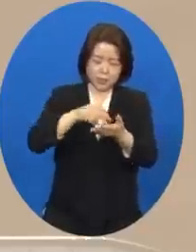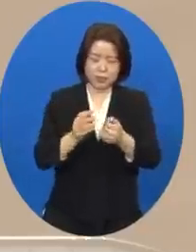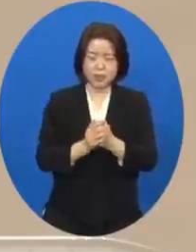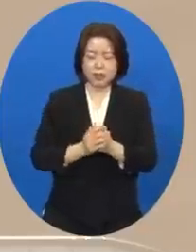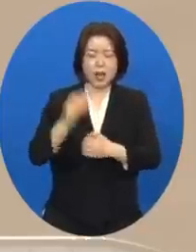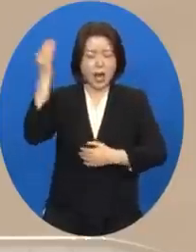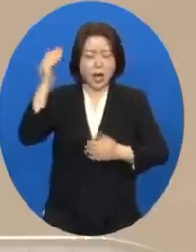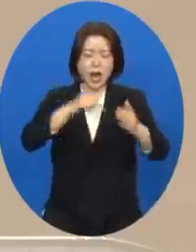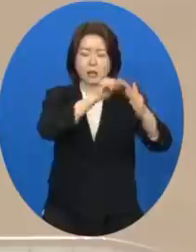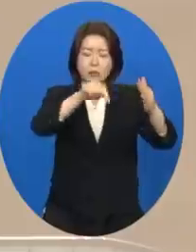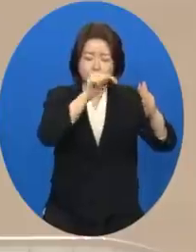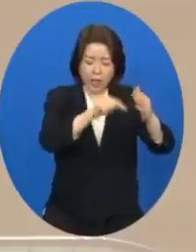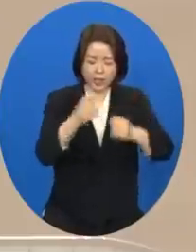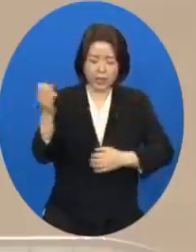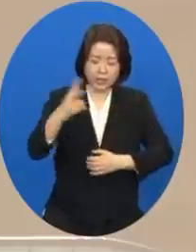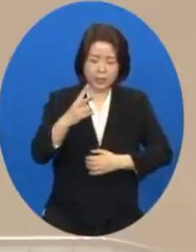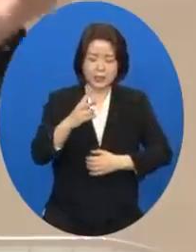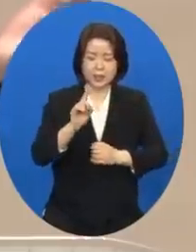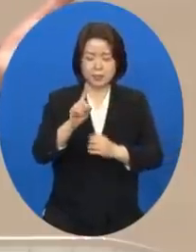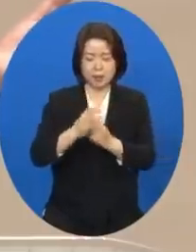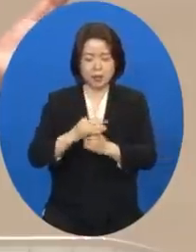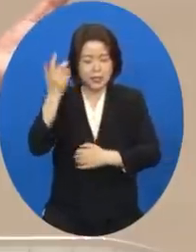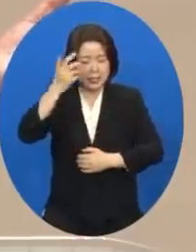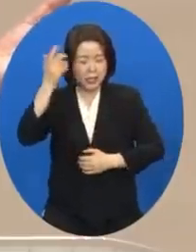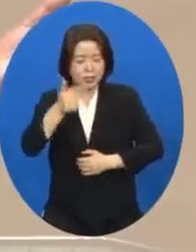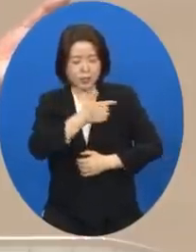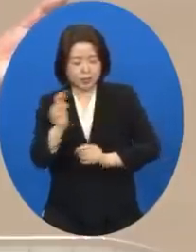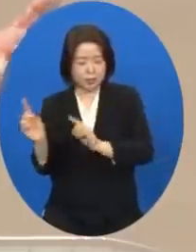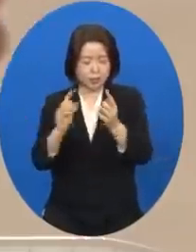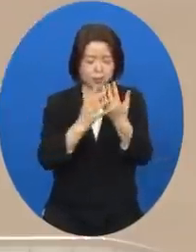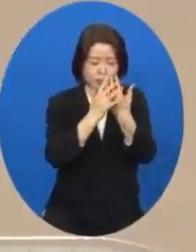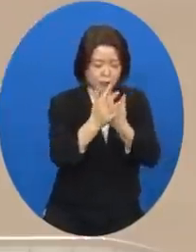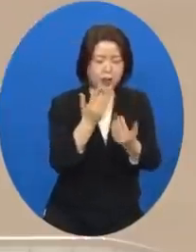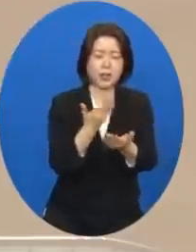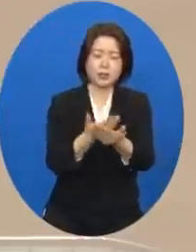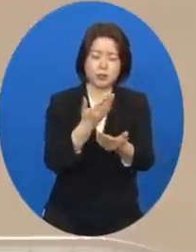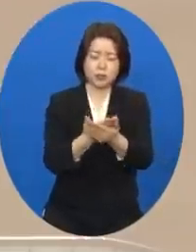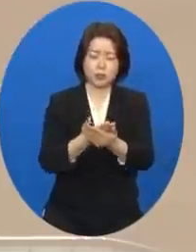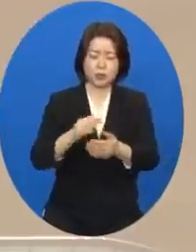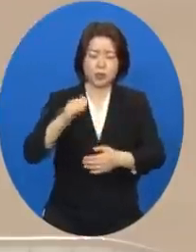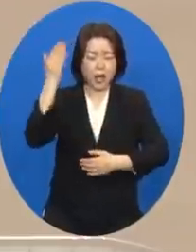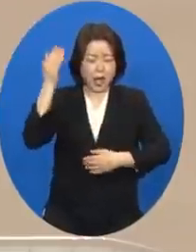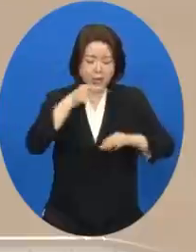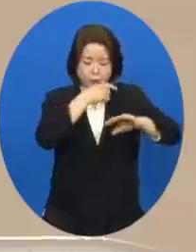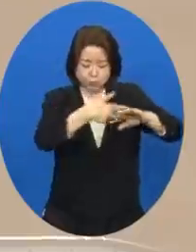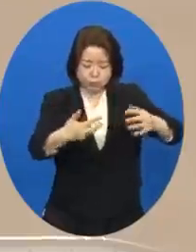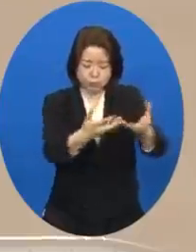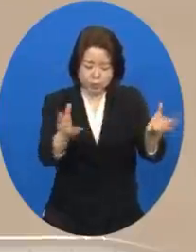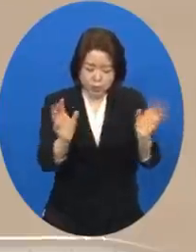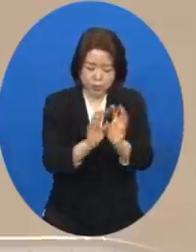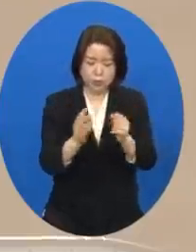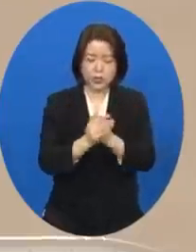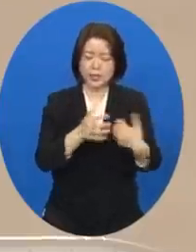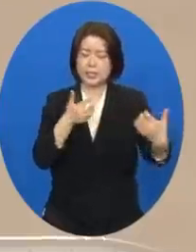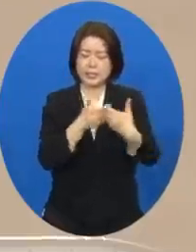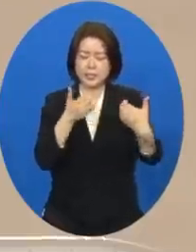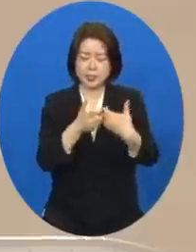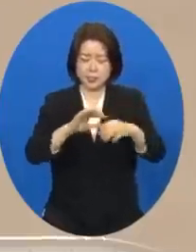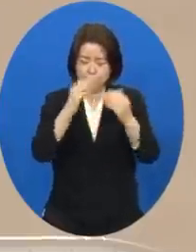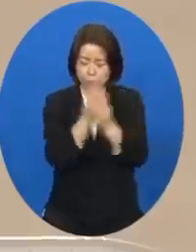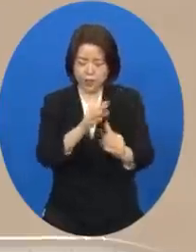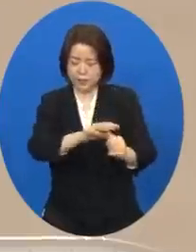나라 안에 다시 한번 영적인 대각성 a 를 하게 하시고 우리 민족이 이제는 전쟁에서 완전히